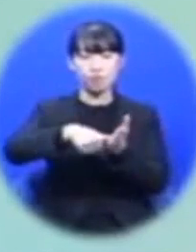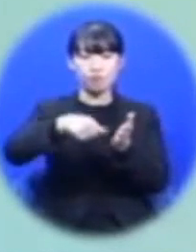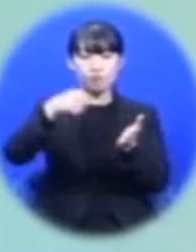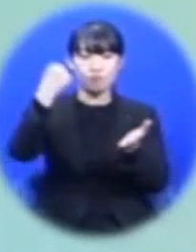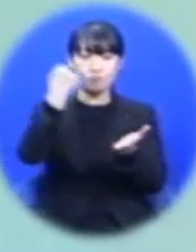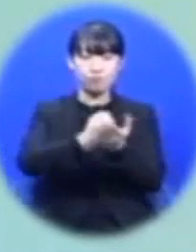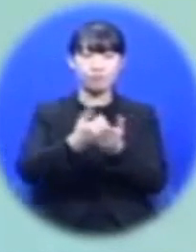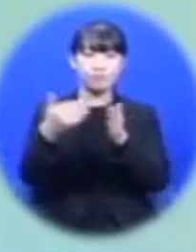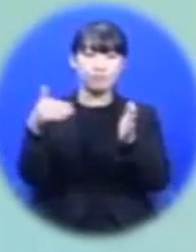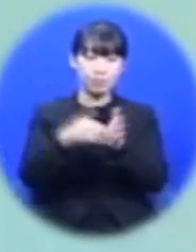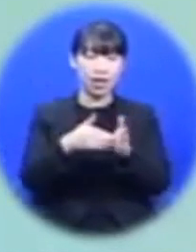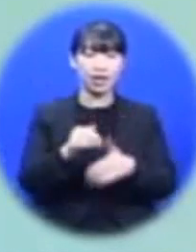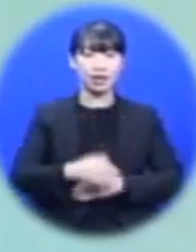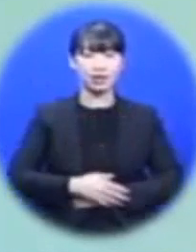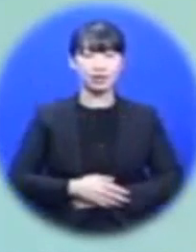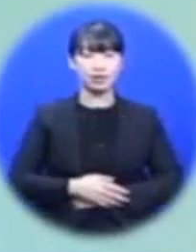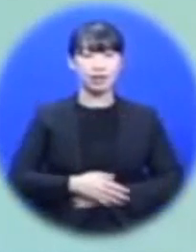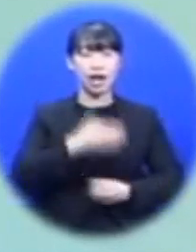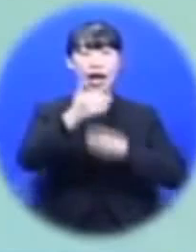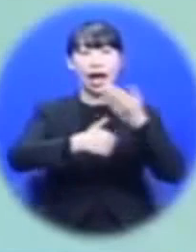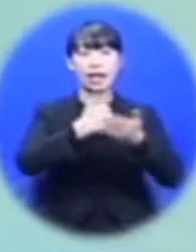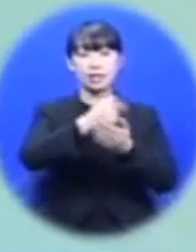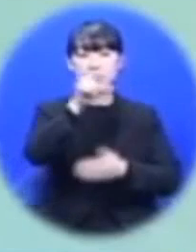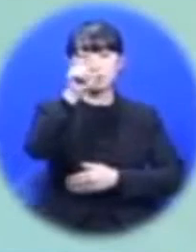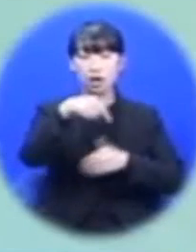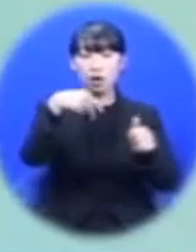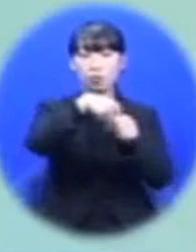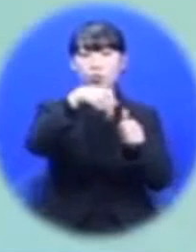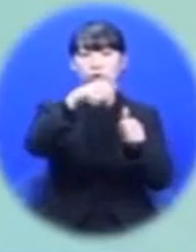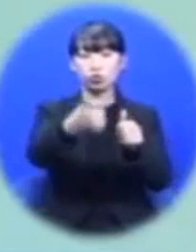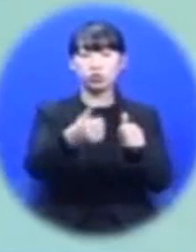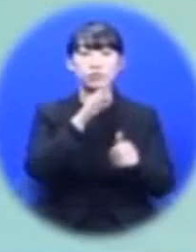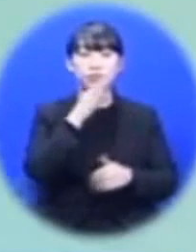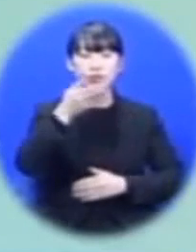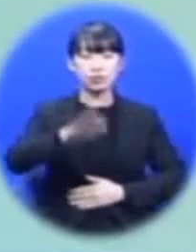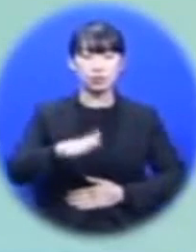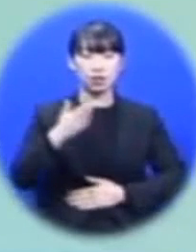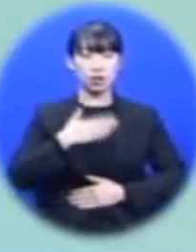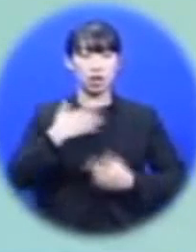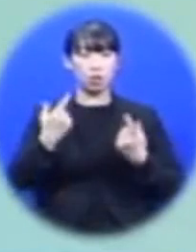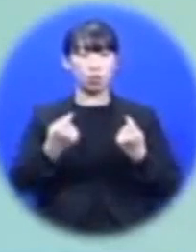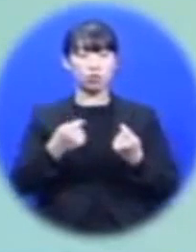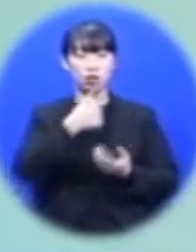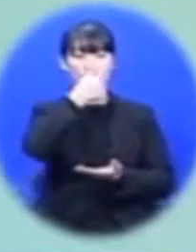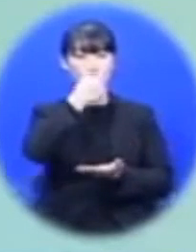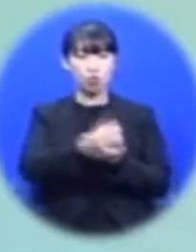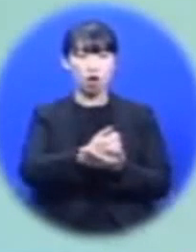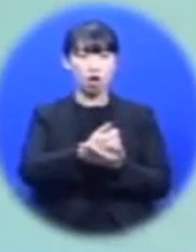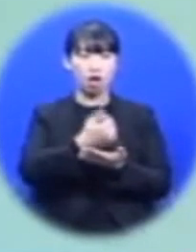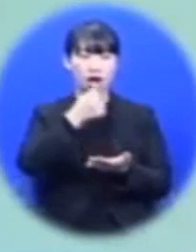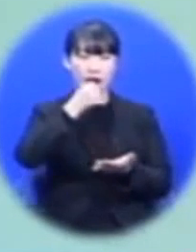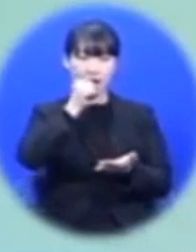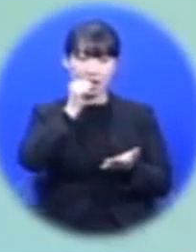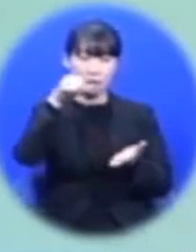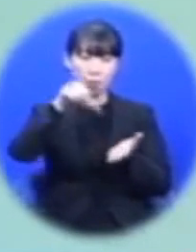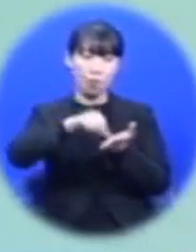나 정과 욕심을 십자가에 못 박아야 되는구나 하나하나 주의 성령님이 다 깨우치시고